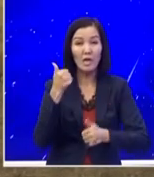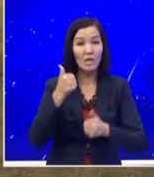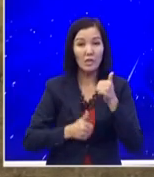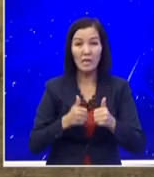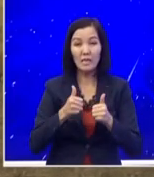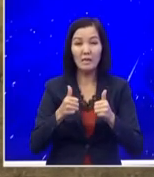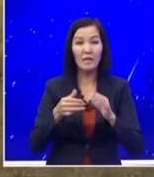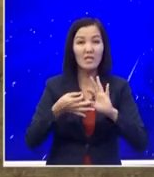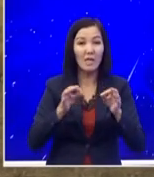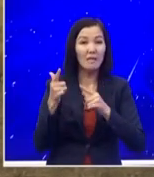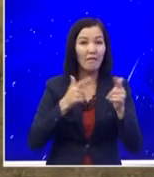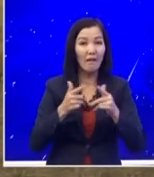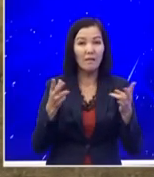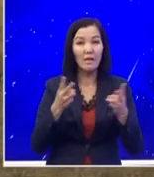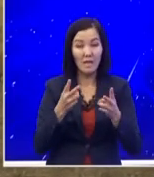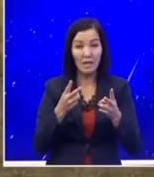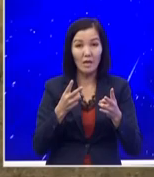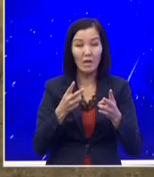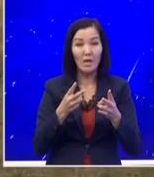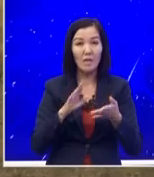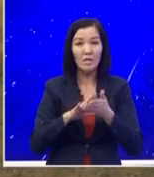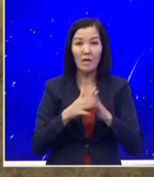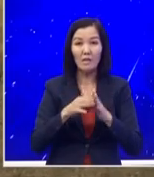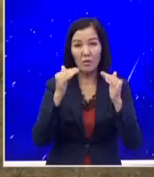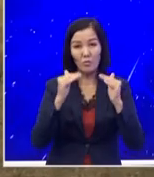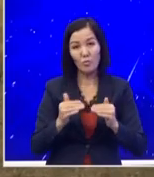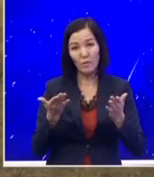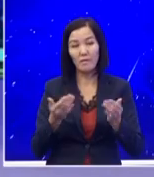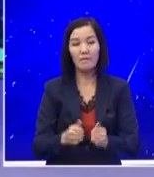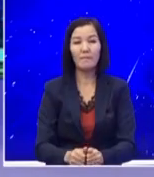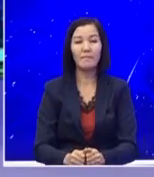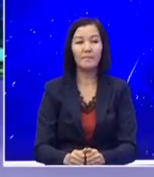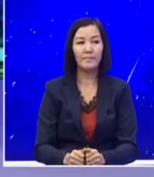жан-жақты дайындық керек. Ал біздегі жағдай мынау.